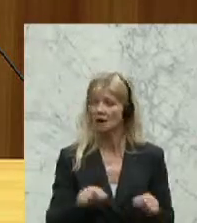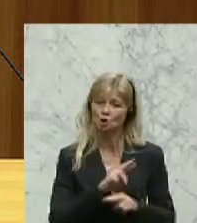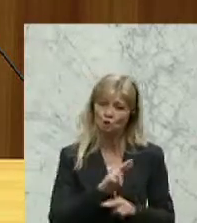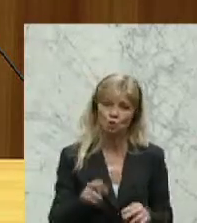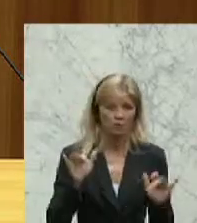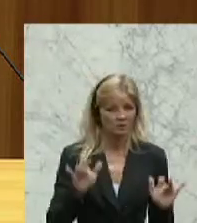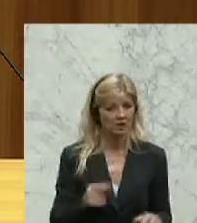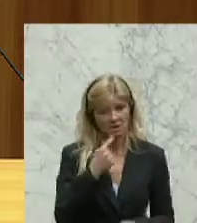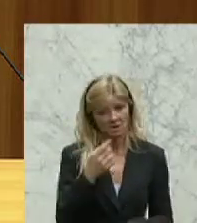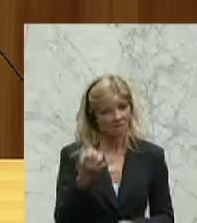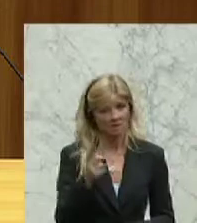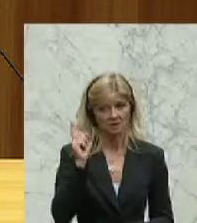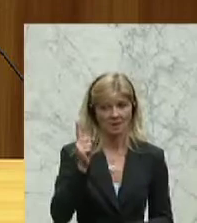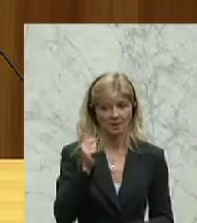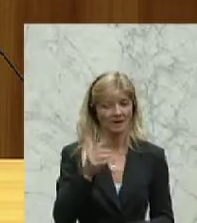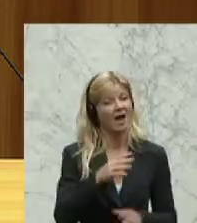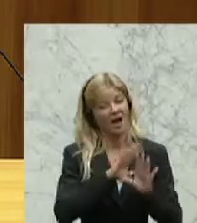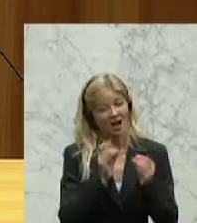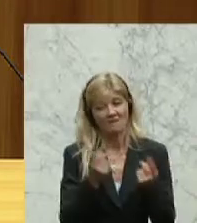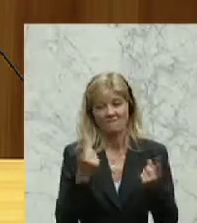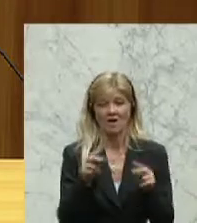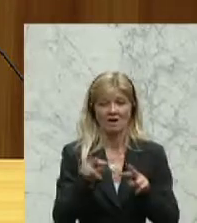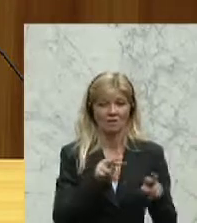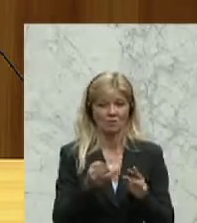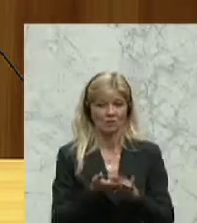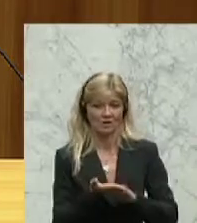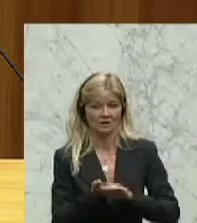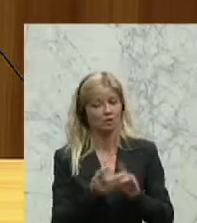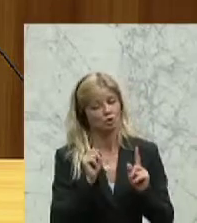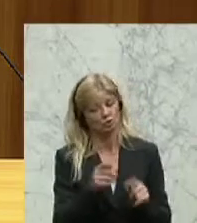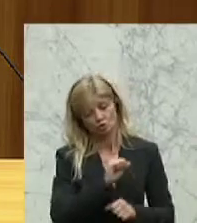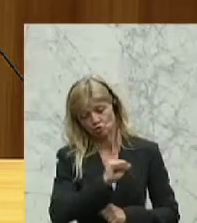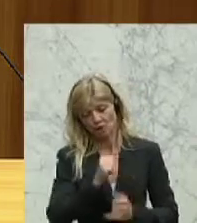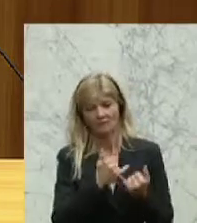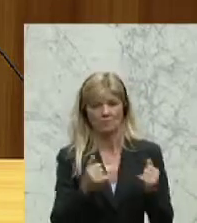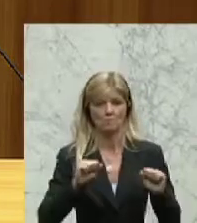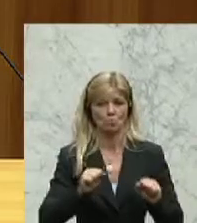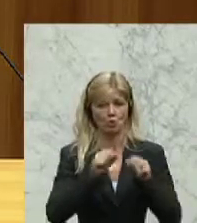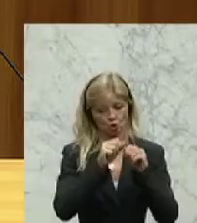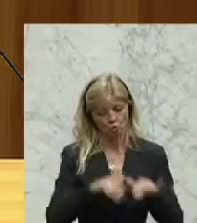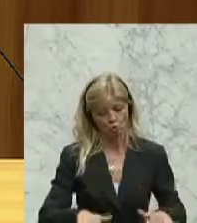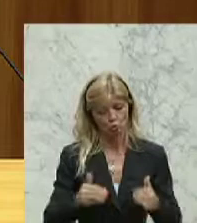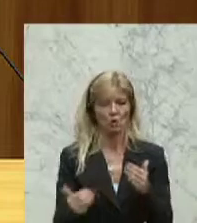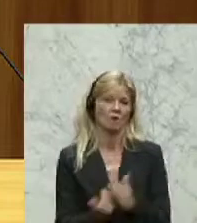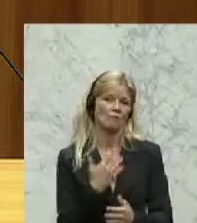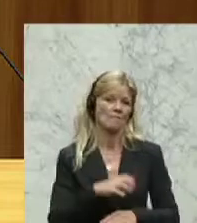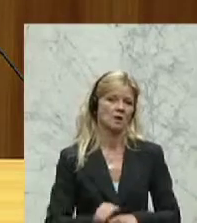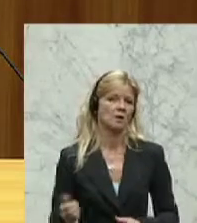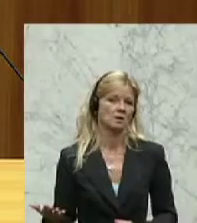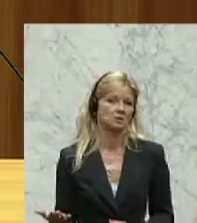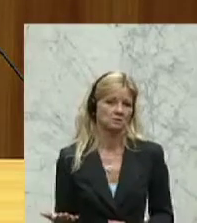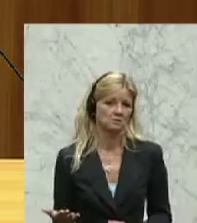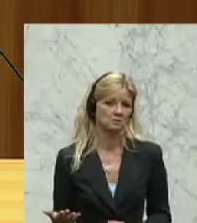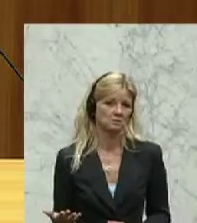so rasch wie möglich in die strukturreform einzutreten wir müssen den staat schlanker